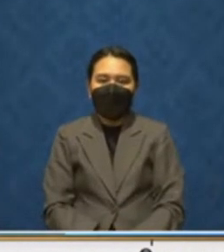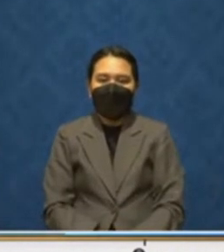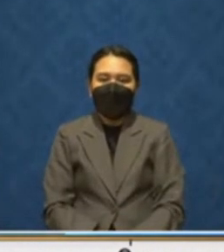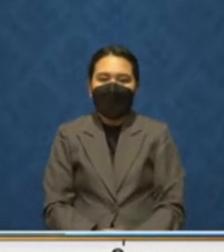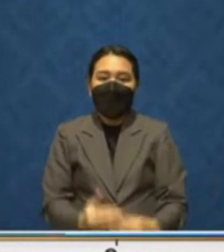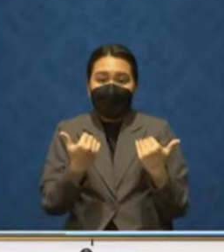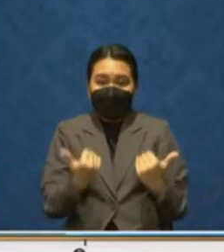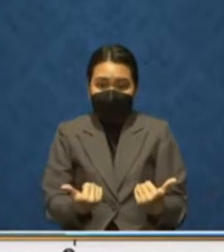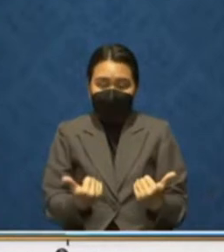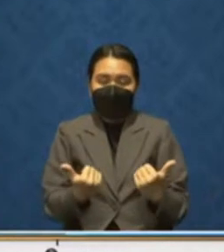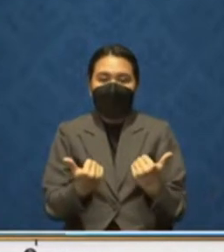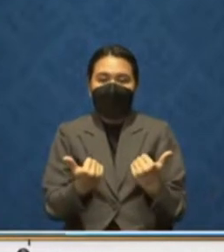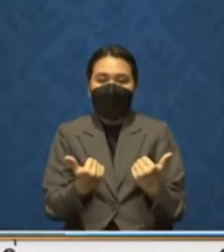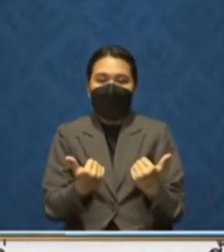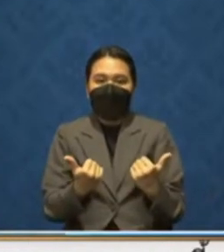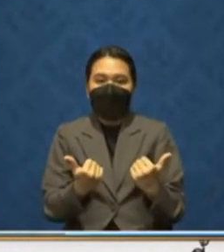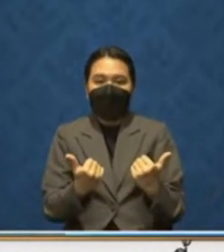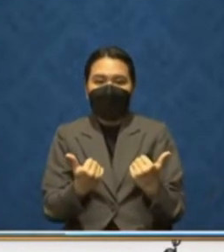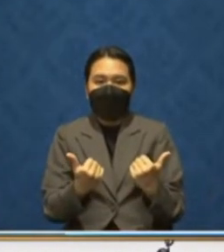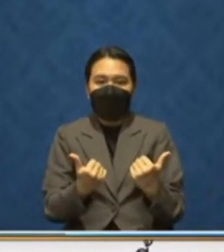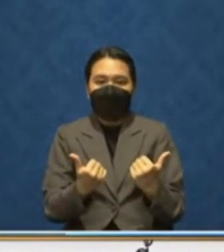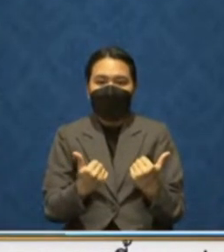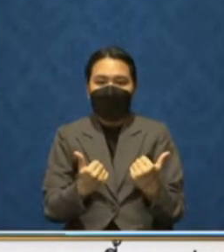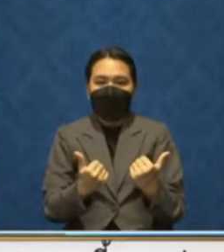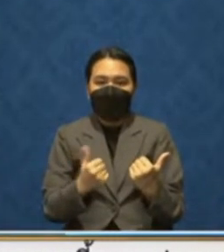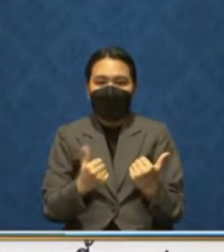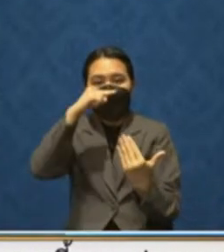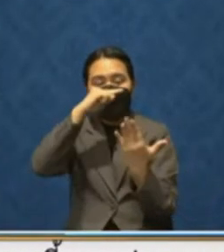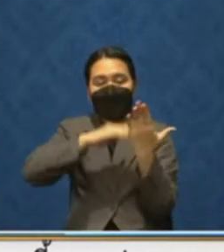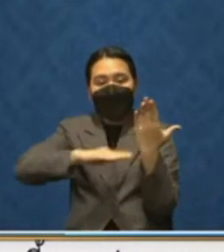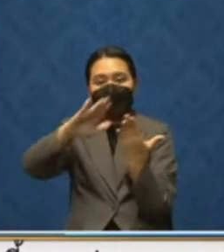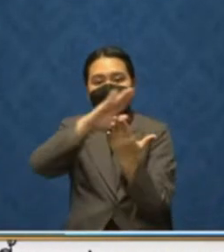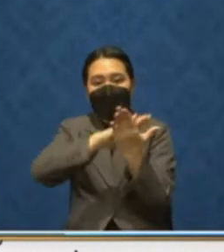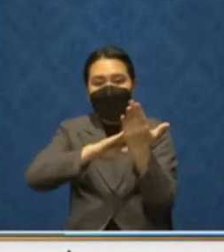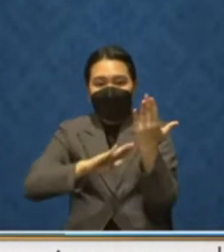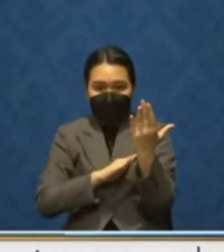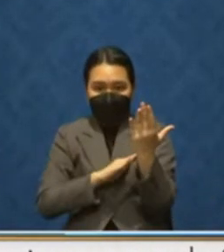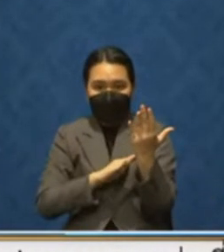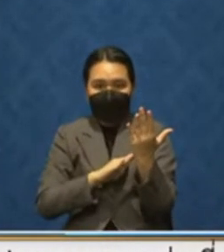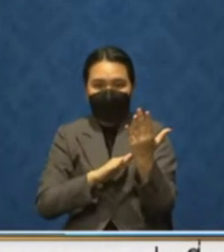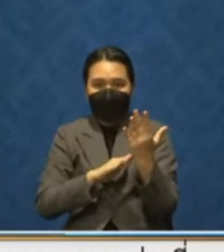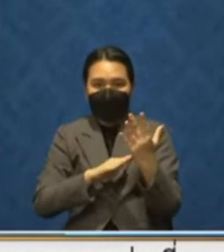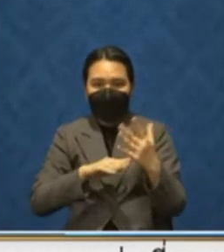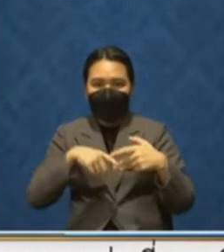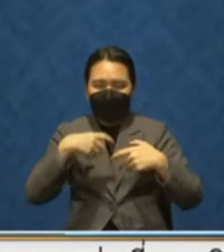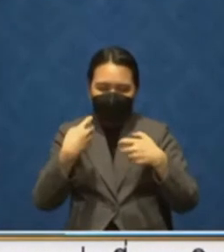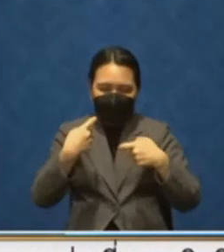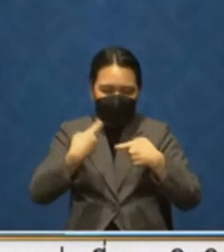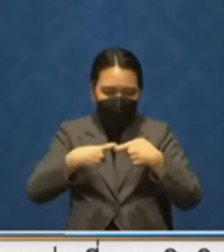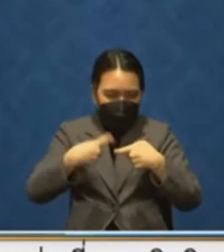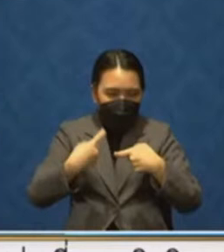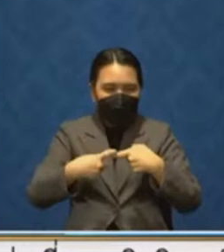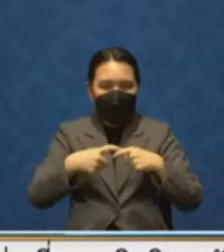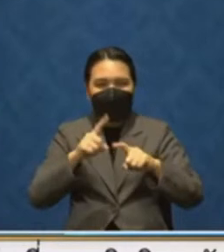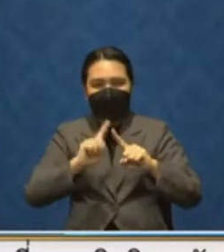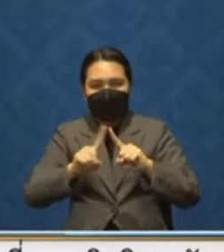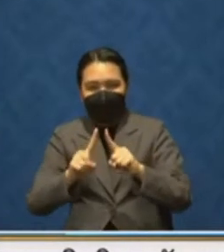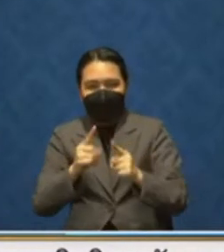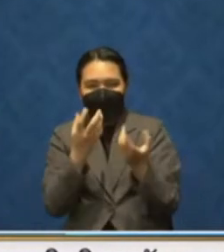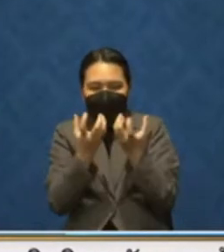เมืองร้อนเป็นไฟในช่วงที่ข้าวยากหมากแพงประชาชนเดือดร้อน